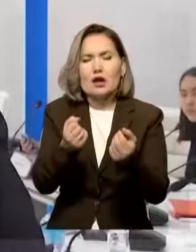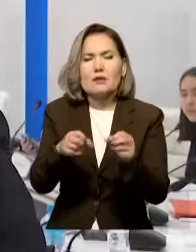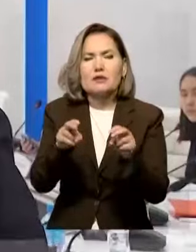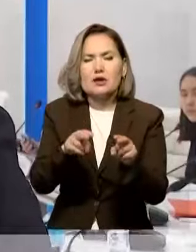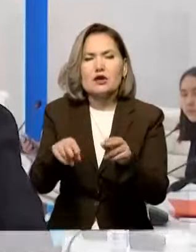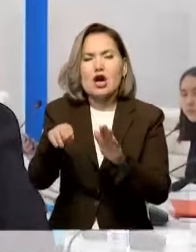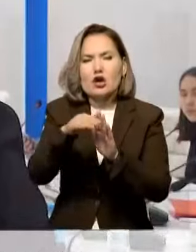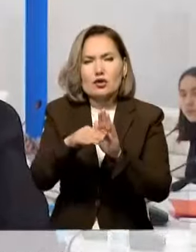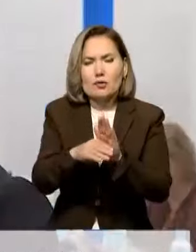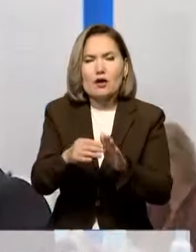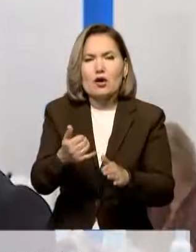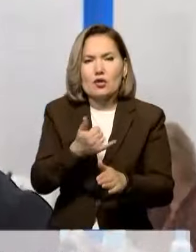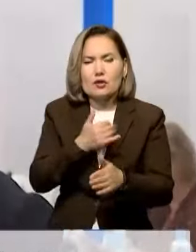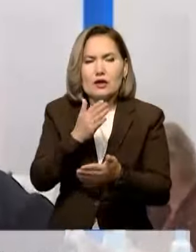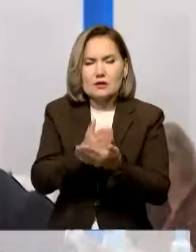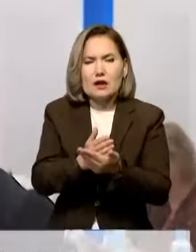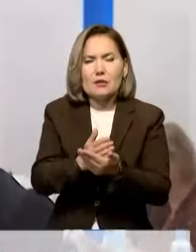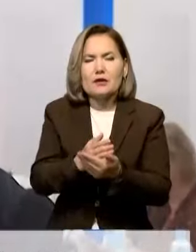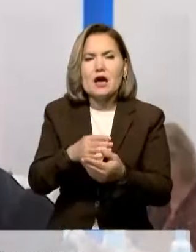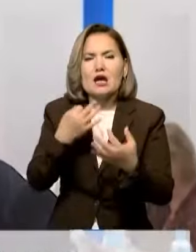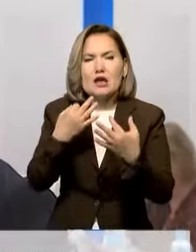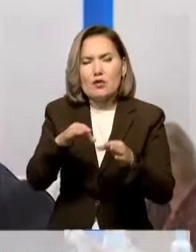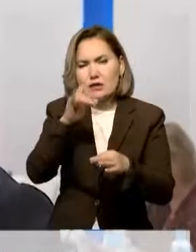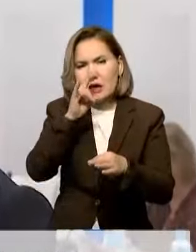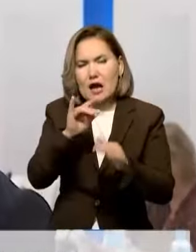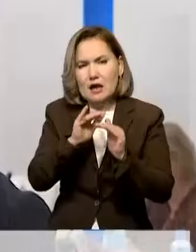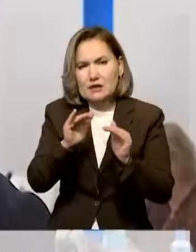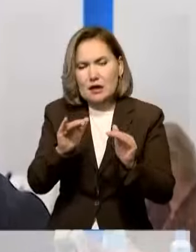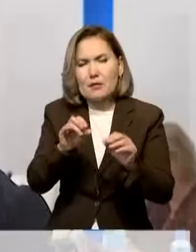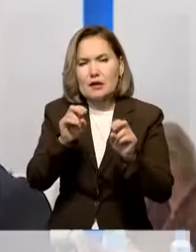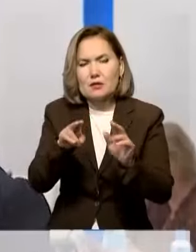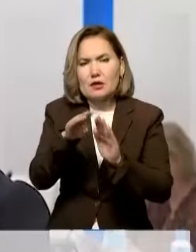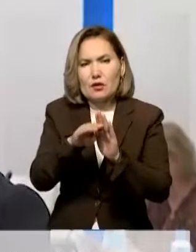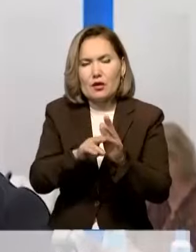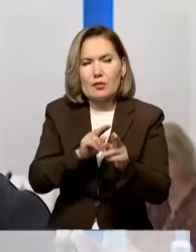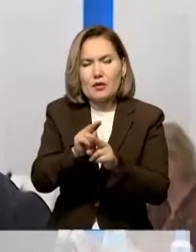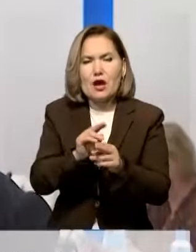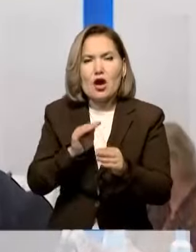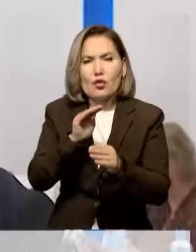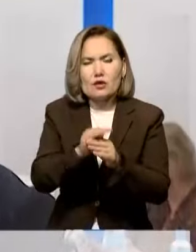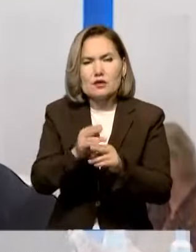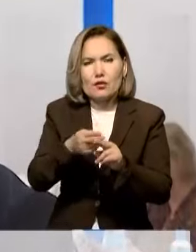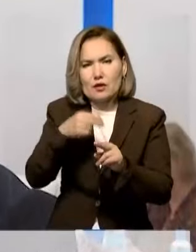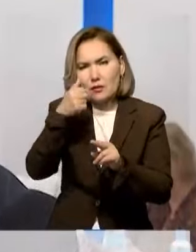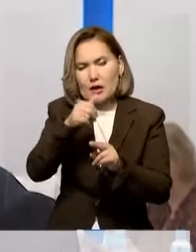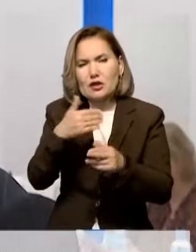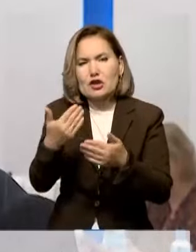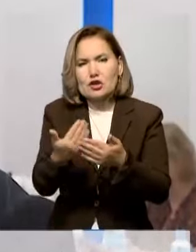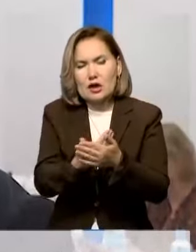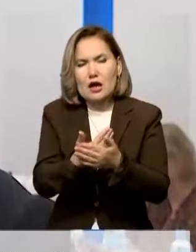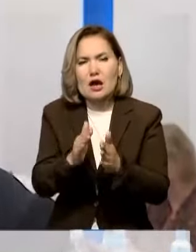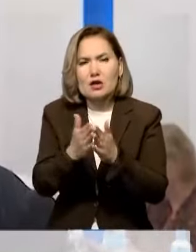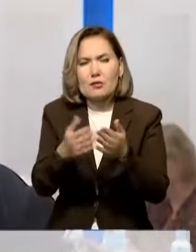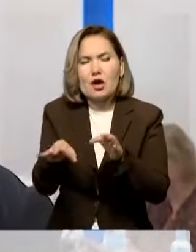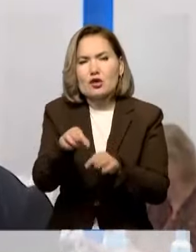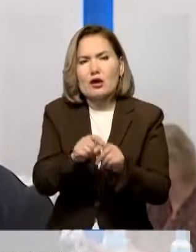арнайы асырып жүрген азаматтарымыз бар. Тәуелсіз ұрпақтар деген жоба бар. Дарын деген жобалар бар. Қосымша осы жылы жаңадан қосылған жас кеңес деген